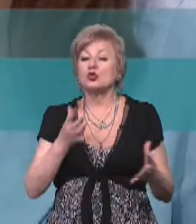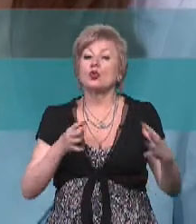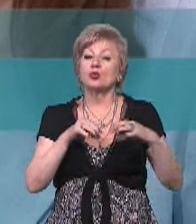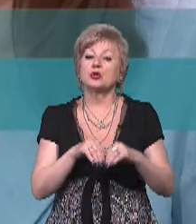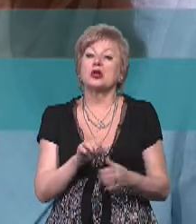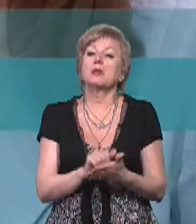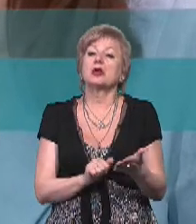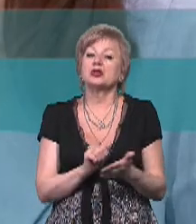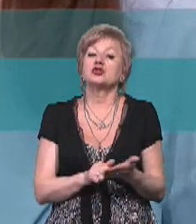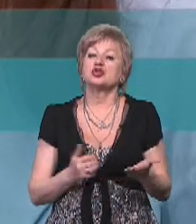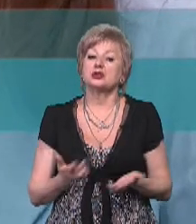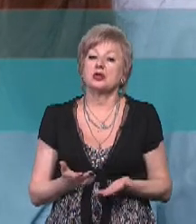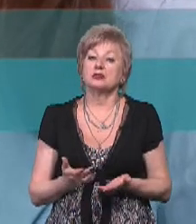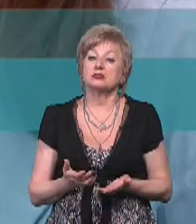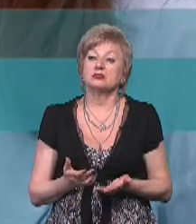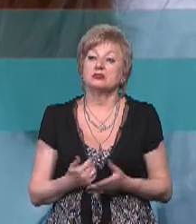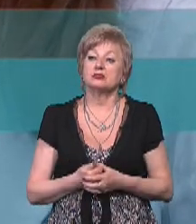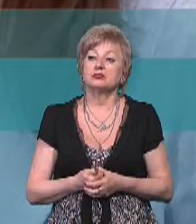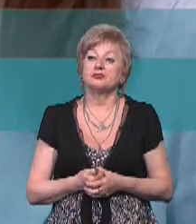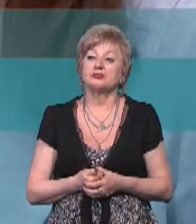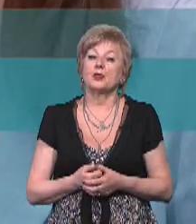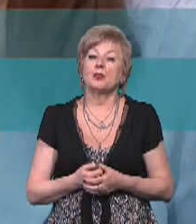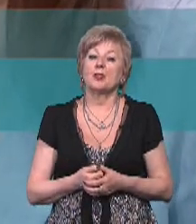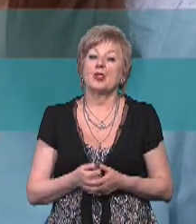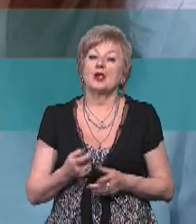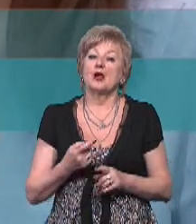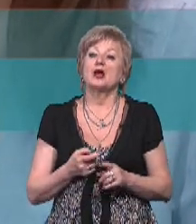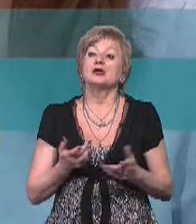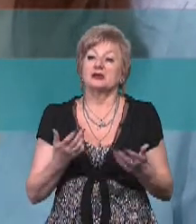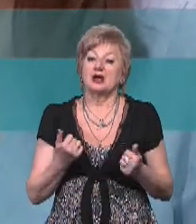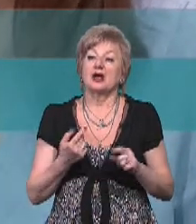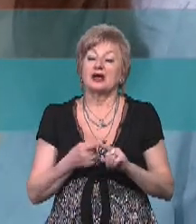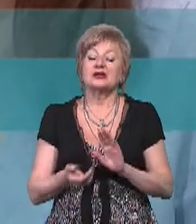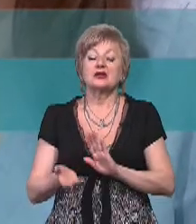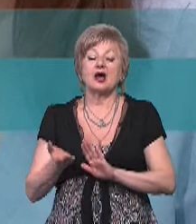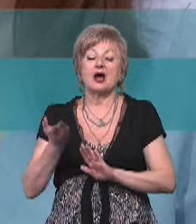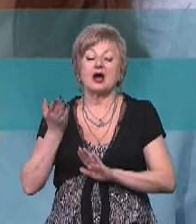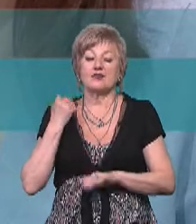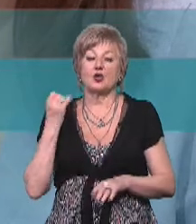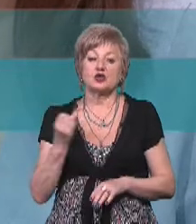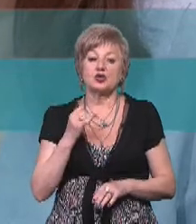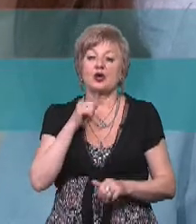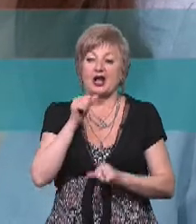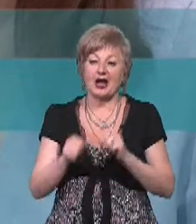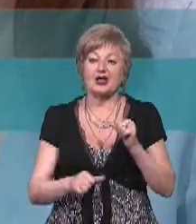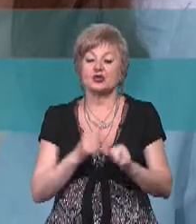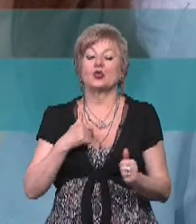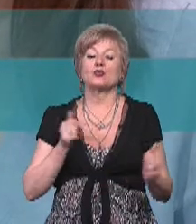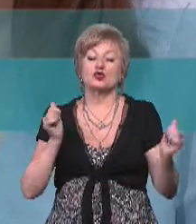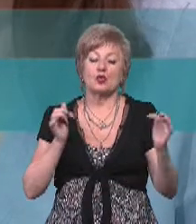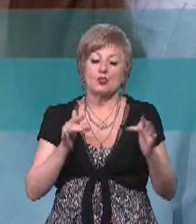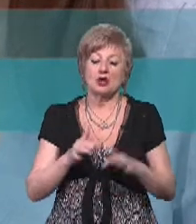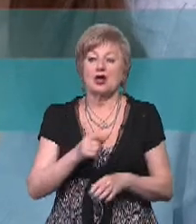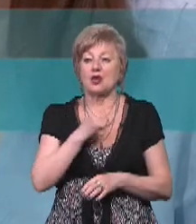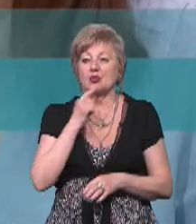на сьогоднішній день дійшли згоди ці три селища, Кошугум, Балабине чи Мала Катеринівка? Це така давня історія. Кожен рік ми збираємося, ми